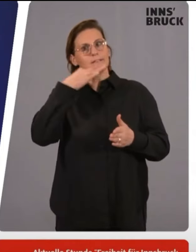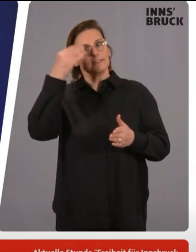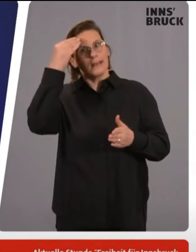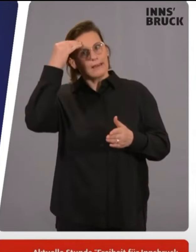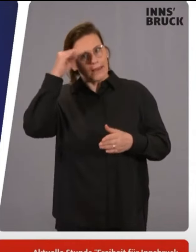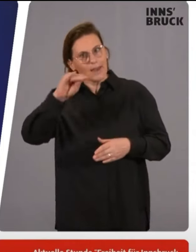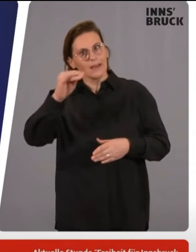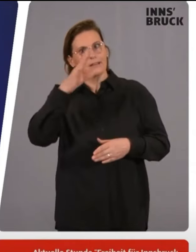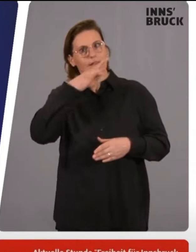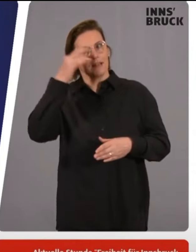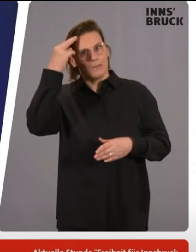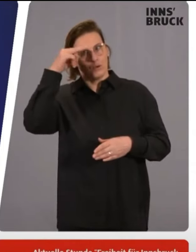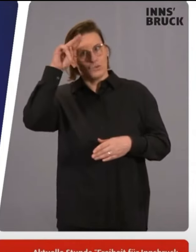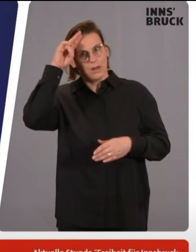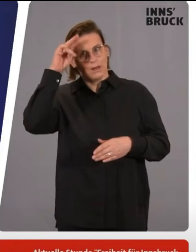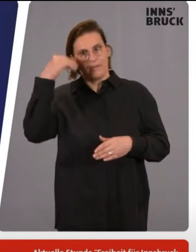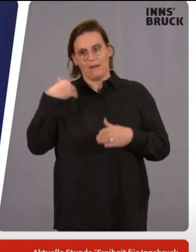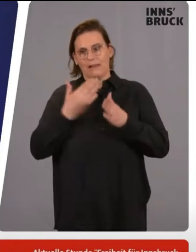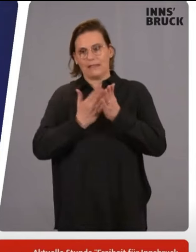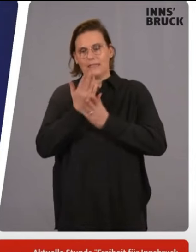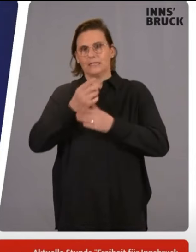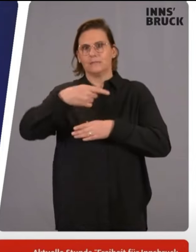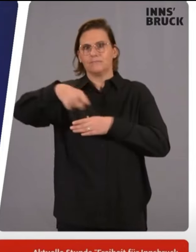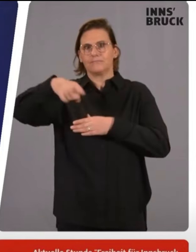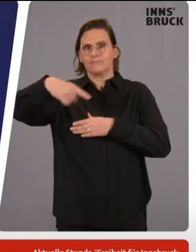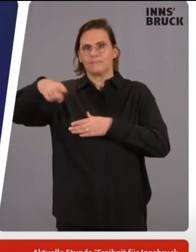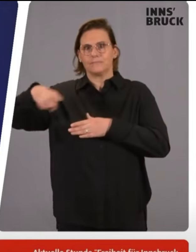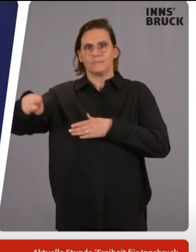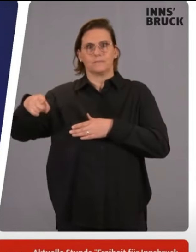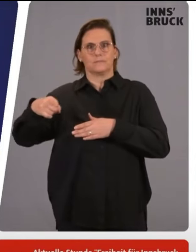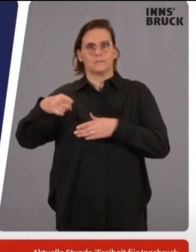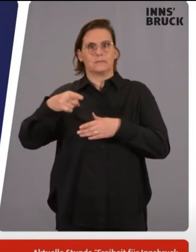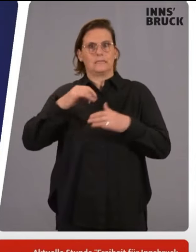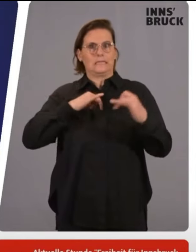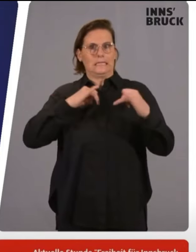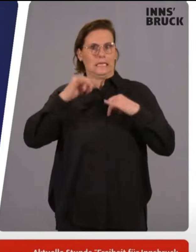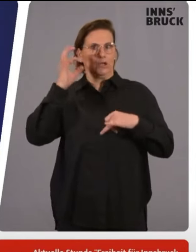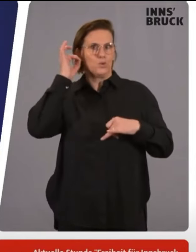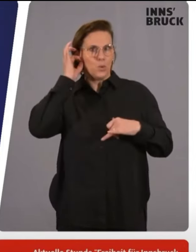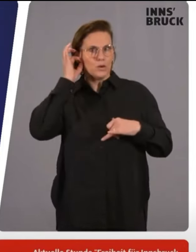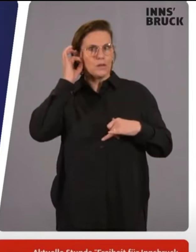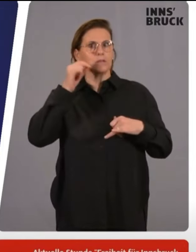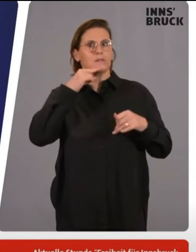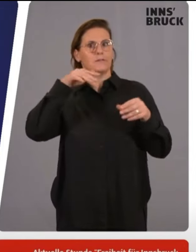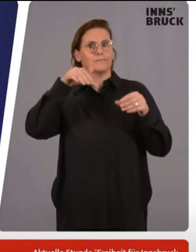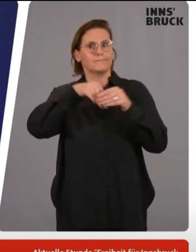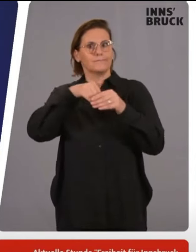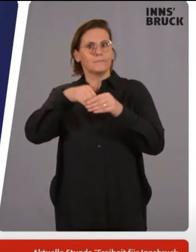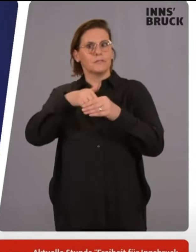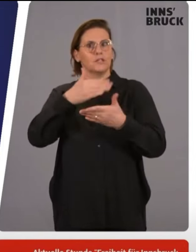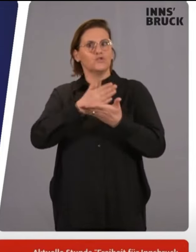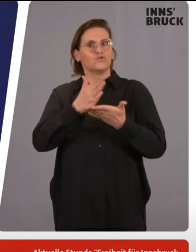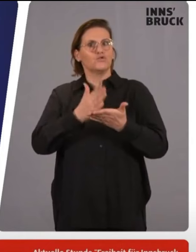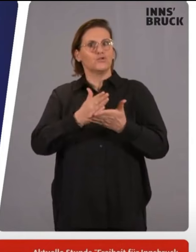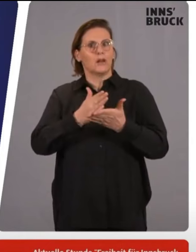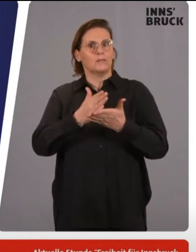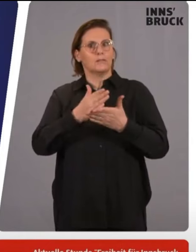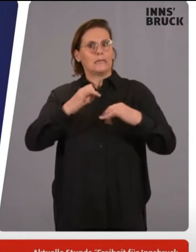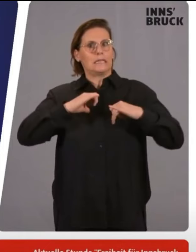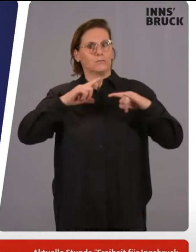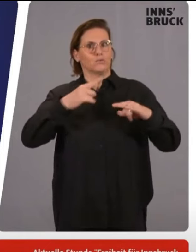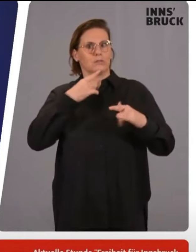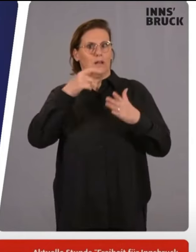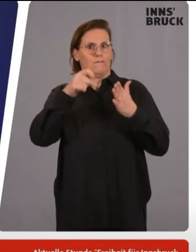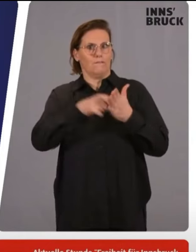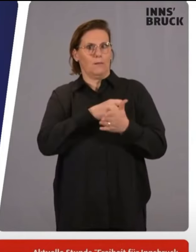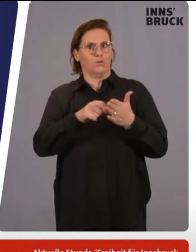Dienstanweisung vom 25 oktober von Seiten der magistratsdirektorin der Bediensteten der Stad innchburg das untersagt wird weil sich da das